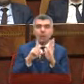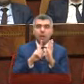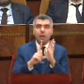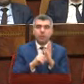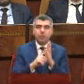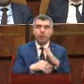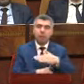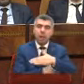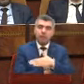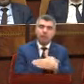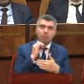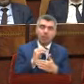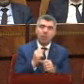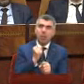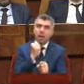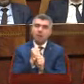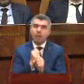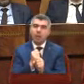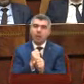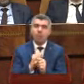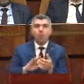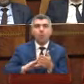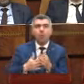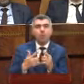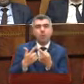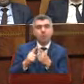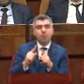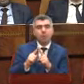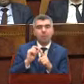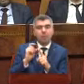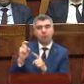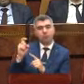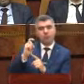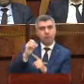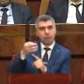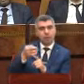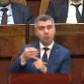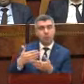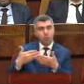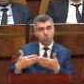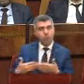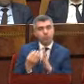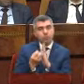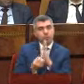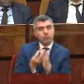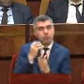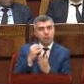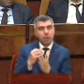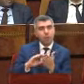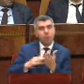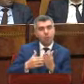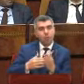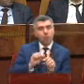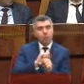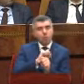للشيخ المقدم باش يبقى يزاول المهنة ديالو أثناء تلقي ذاك التعويض. اليوم مع تطور العصر وتقلتوا عليهم ها كوفيد